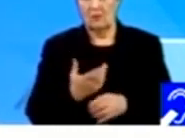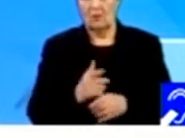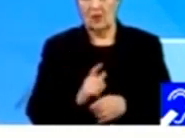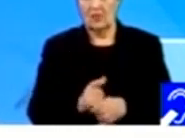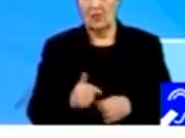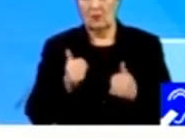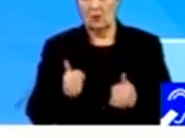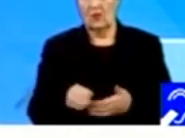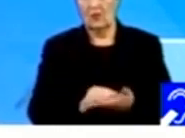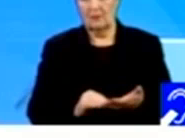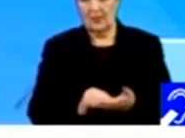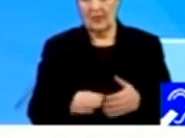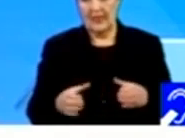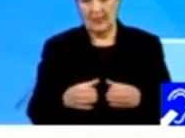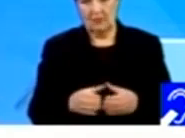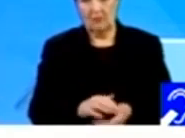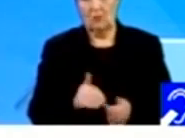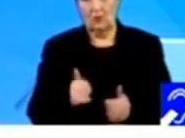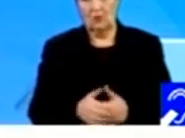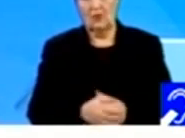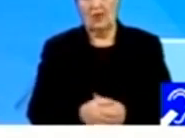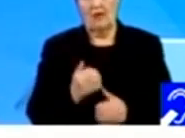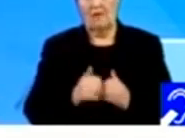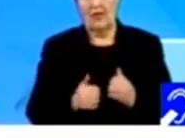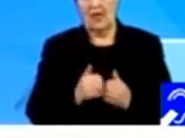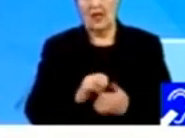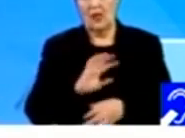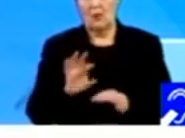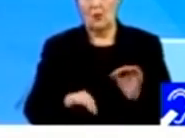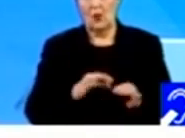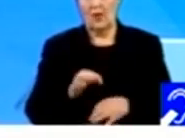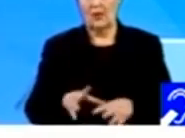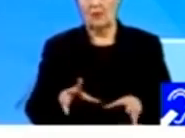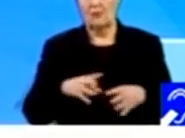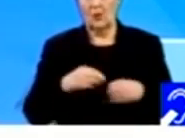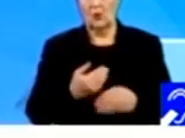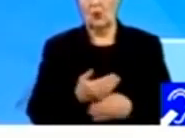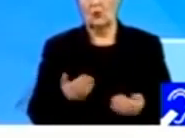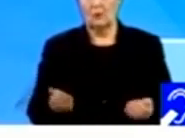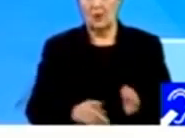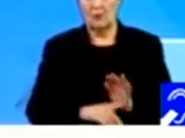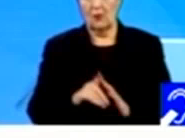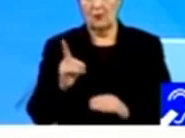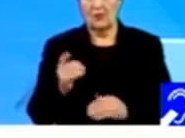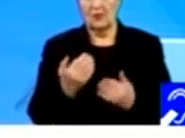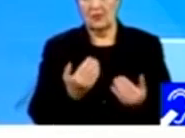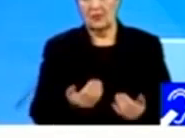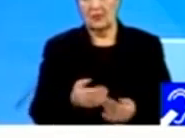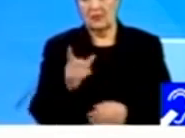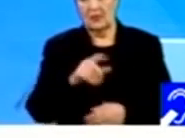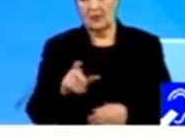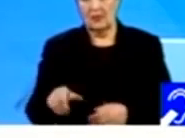bună și fiecare proiect îl vom face împreună cu dumneavoastră, pornind de la necesitățile